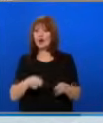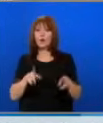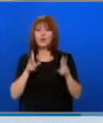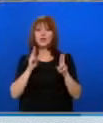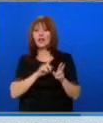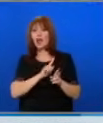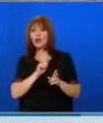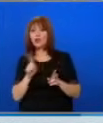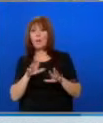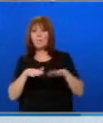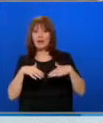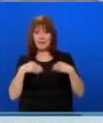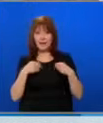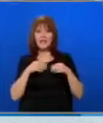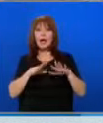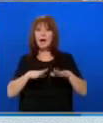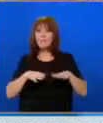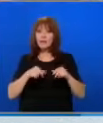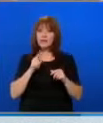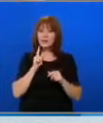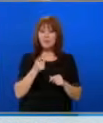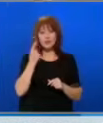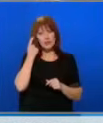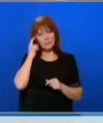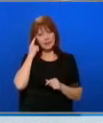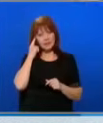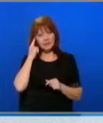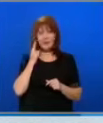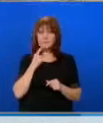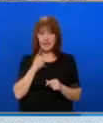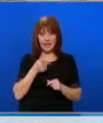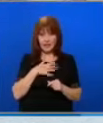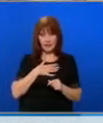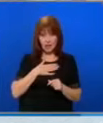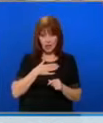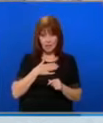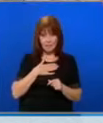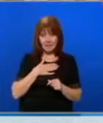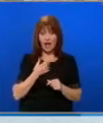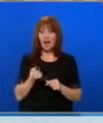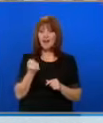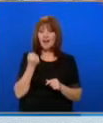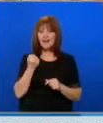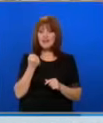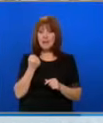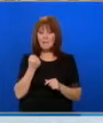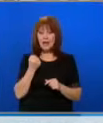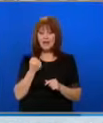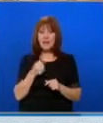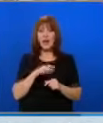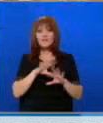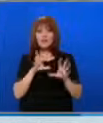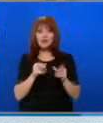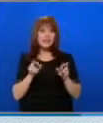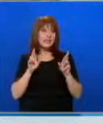парламента, а парламентът може да прецени дали да наложи вето върху това решение. Разбира се, всички се надяват да няма такова